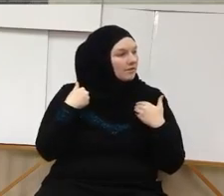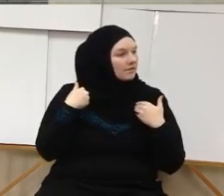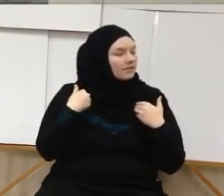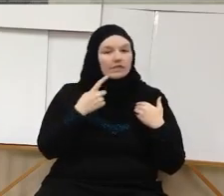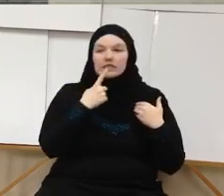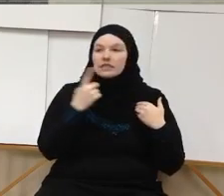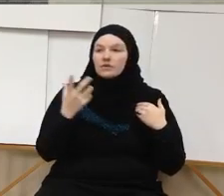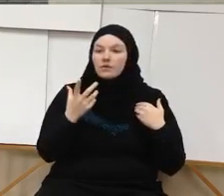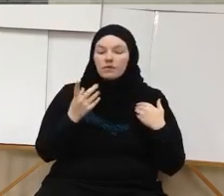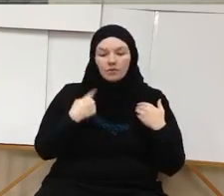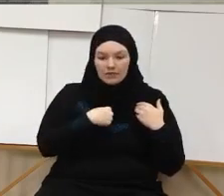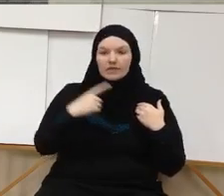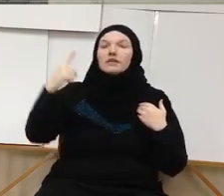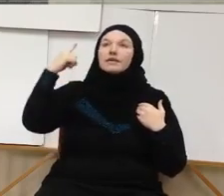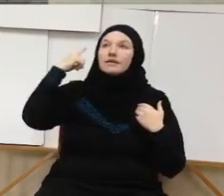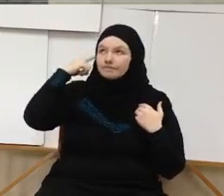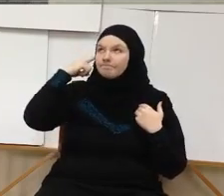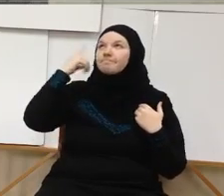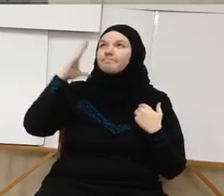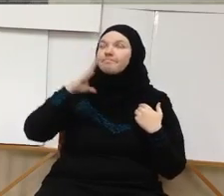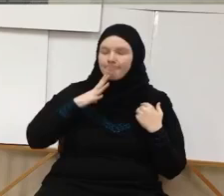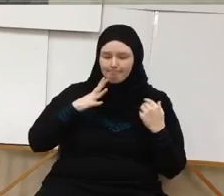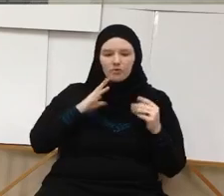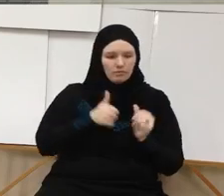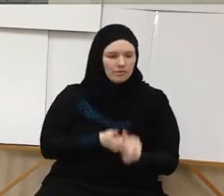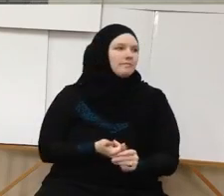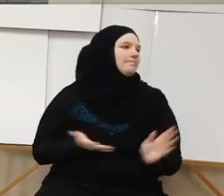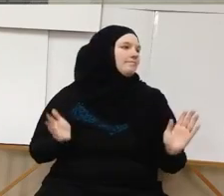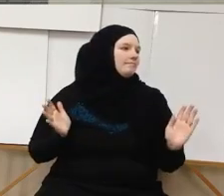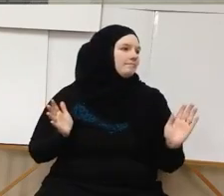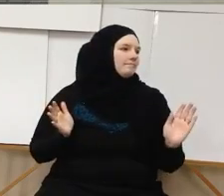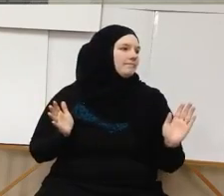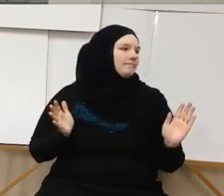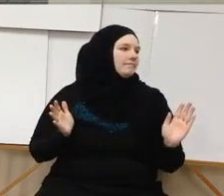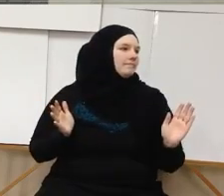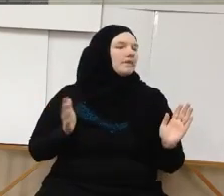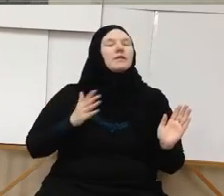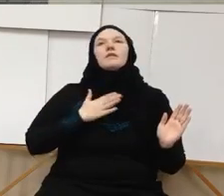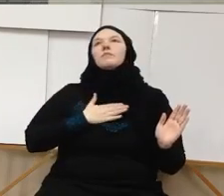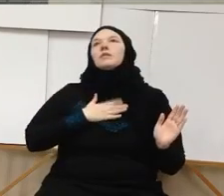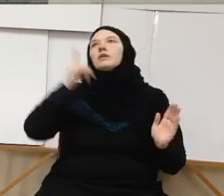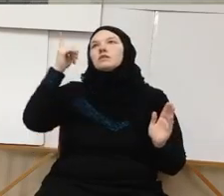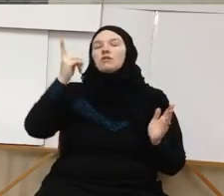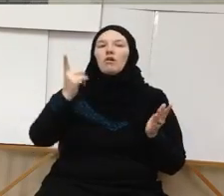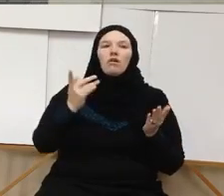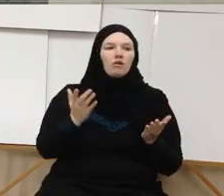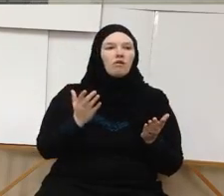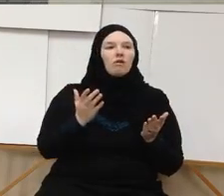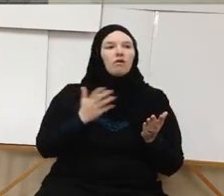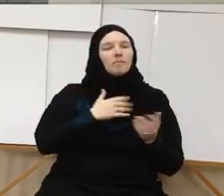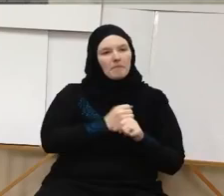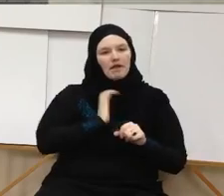وأطعنا. We hear and we obey. May Allah subhanahu wa ta'ala make us among the people who hear and